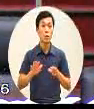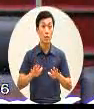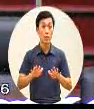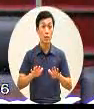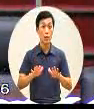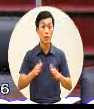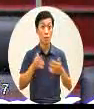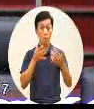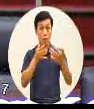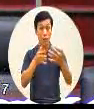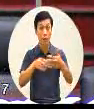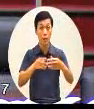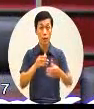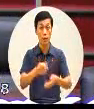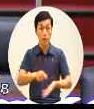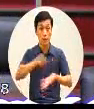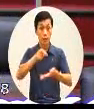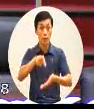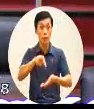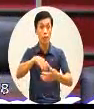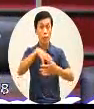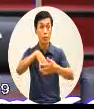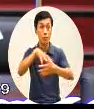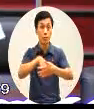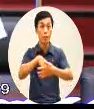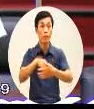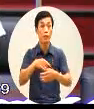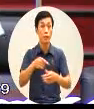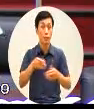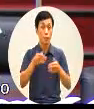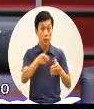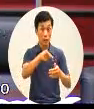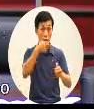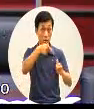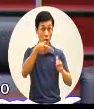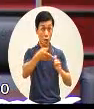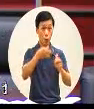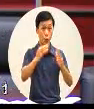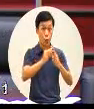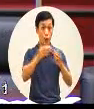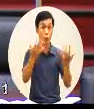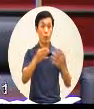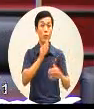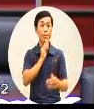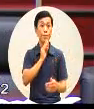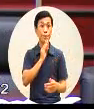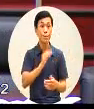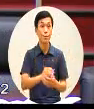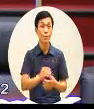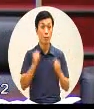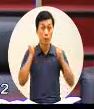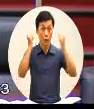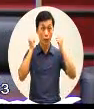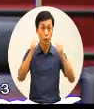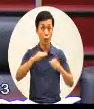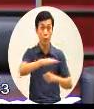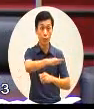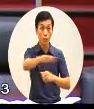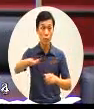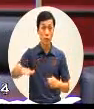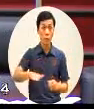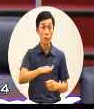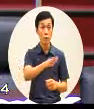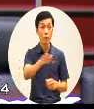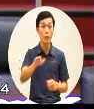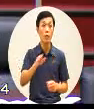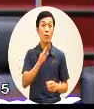这吼内容吼，就是讲嘛是你教育问题啦。体育场，吼、哦、体育场是